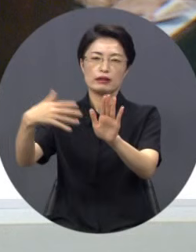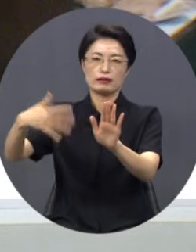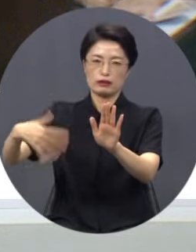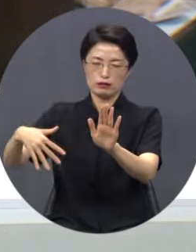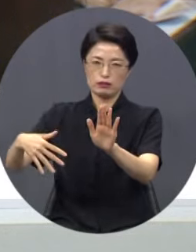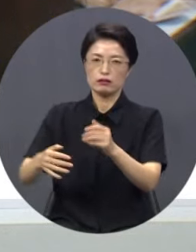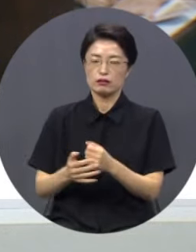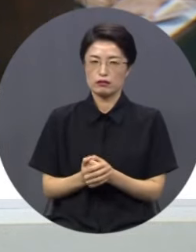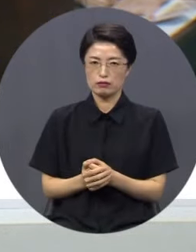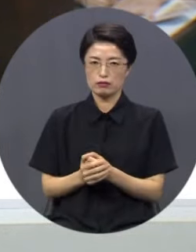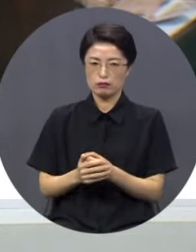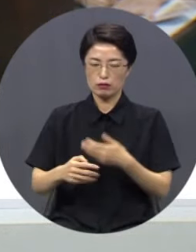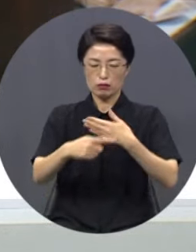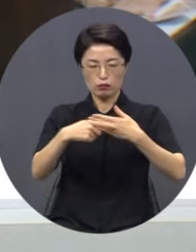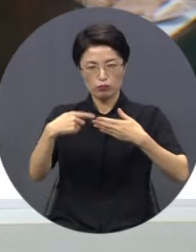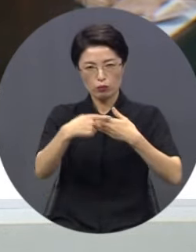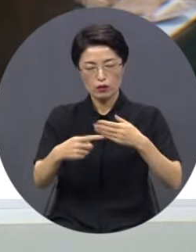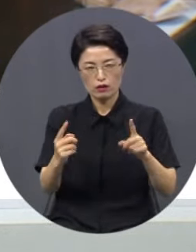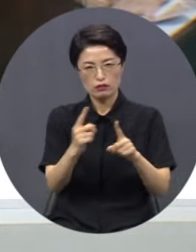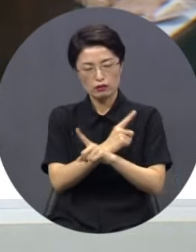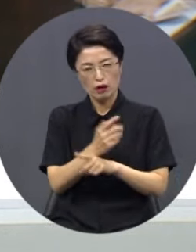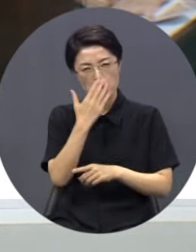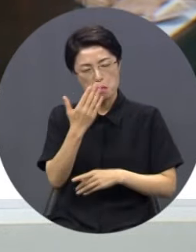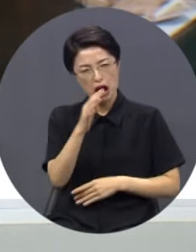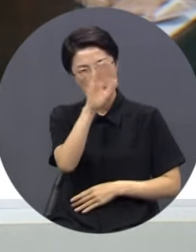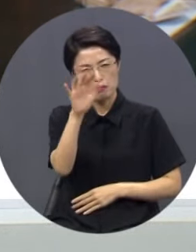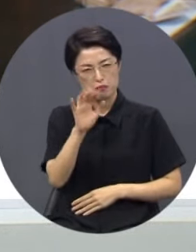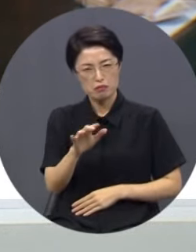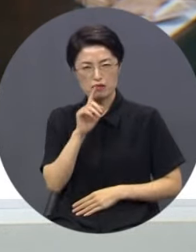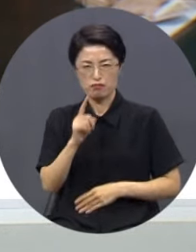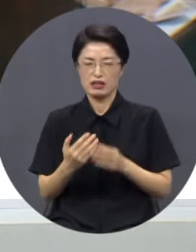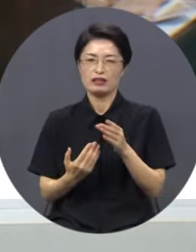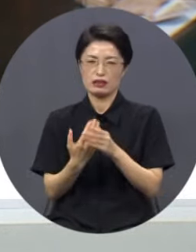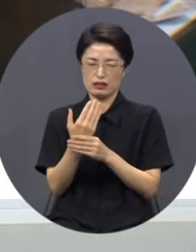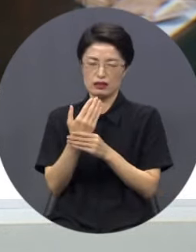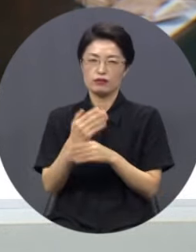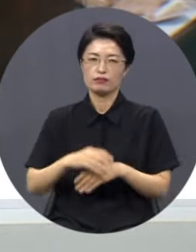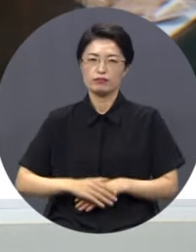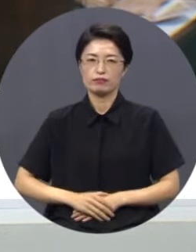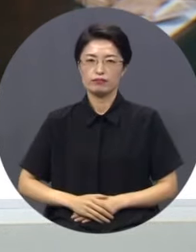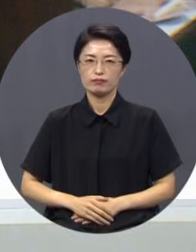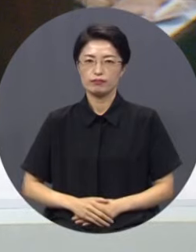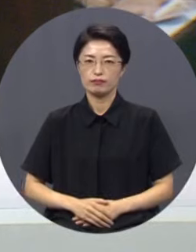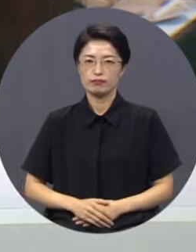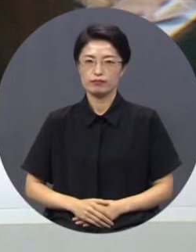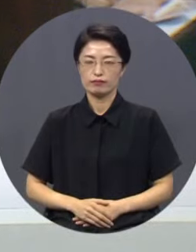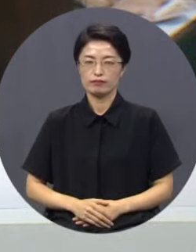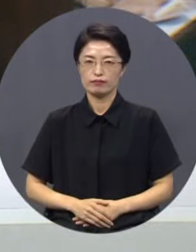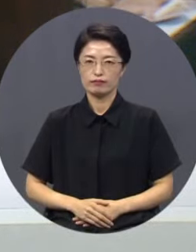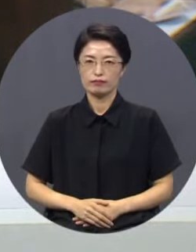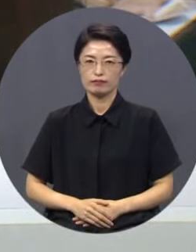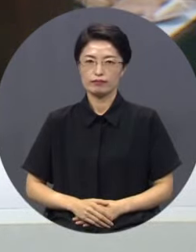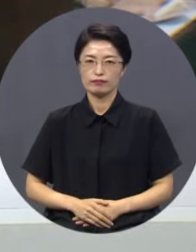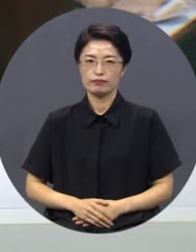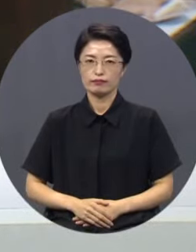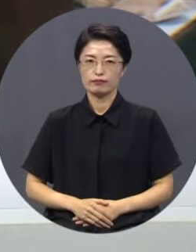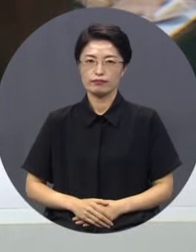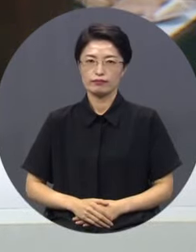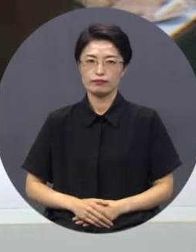상황에서 행정 체자 개편이 가능하겠냐는 지적이 도의회에서 나오고 있습니다 조인호